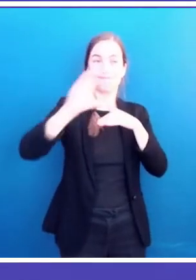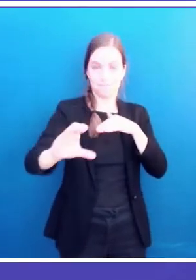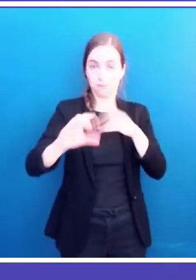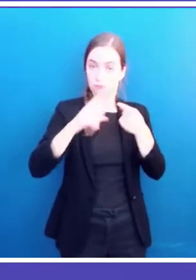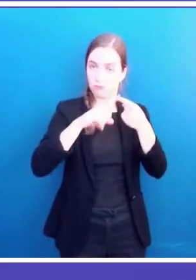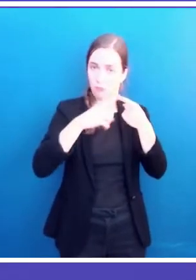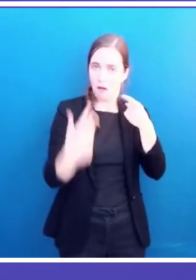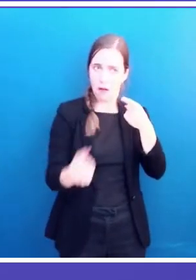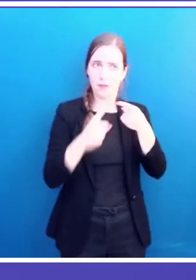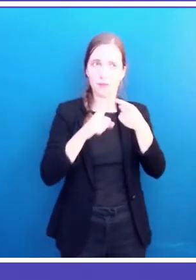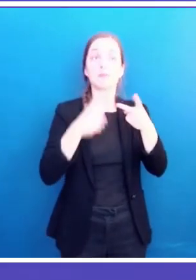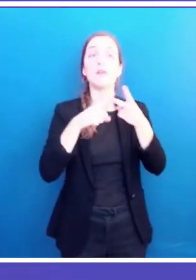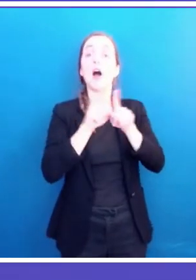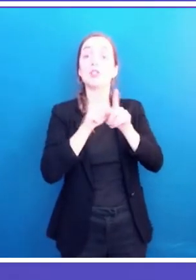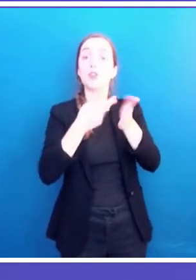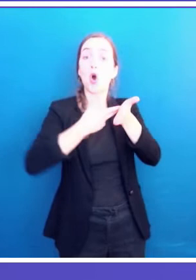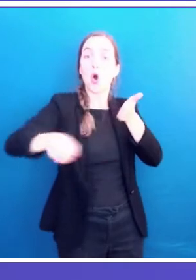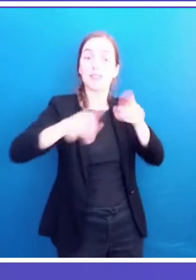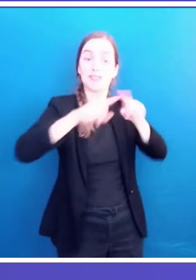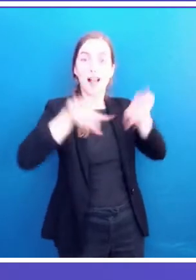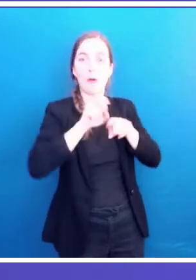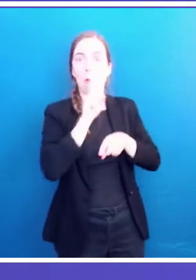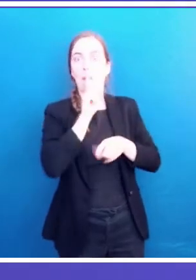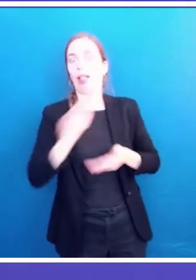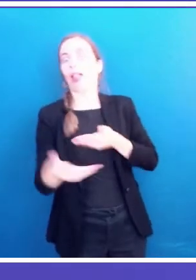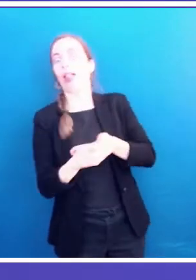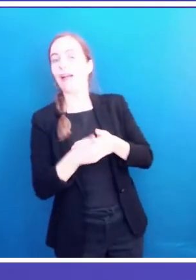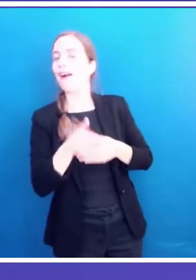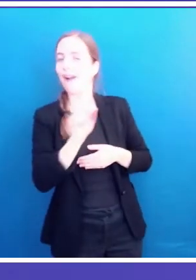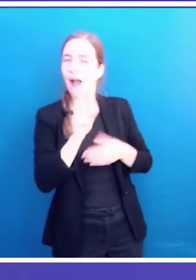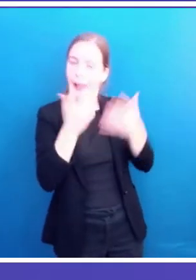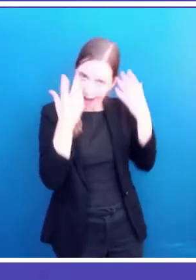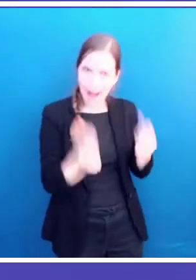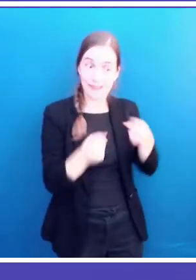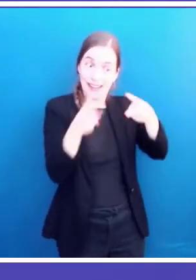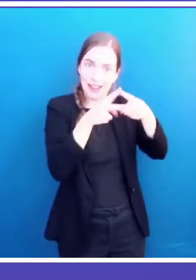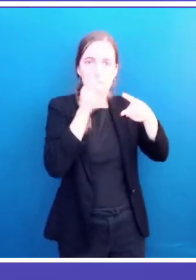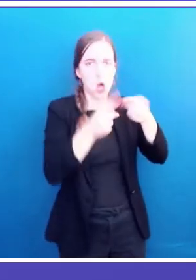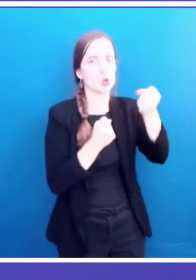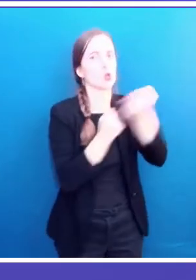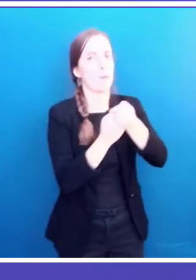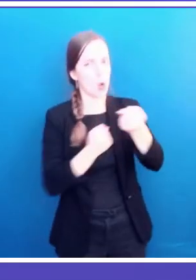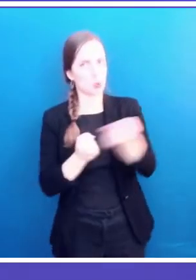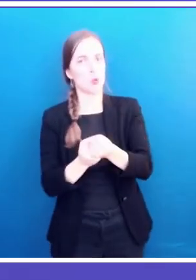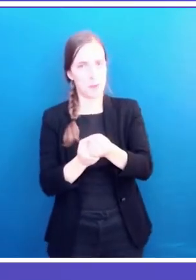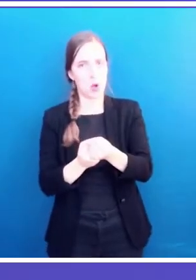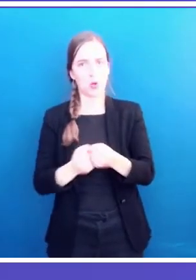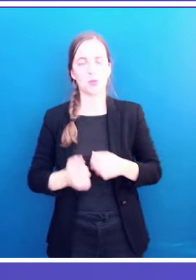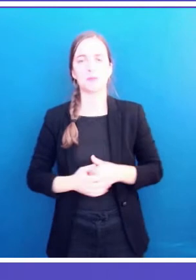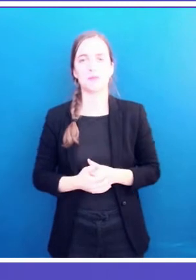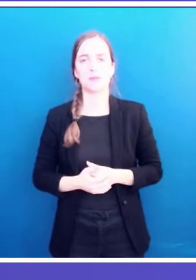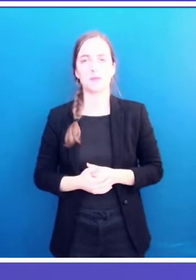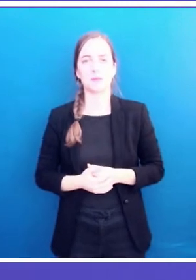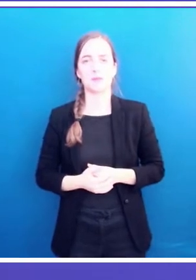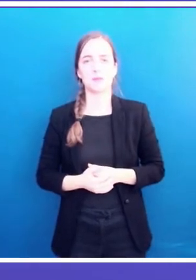تساعد العمال التنظيف أيضا وحتى العاملين في القطاع الجنسي الذين لا يحصلون على